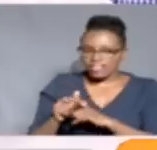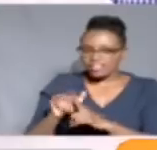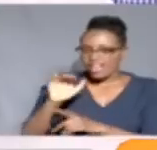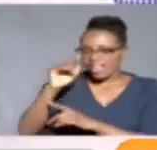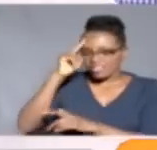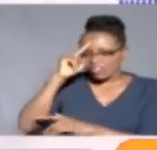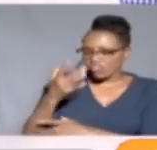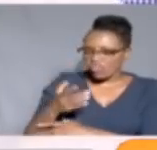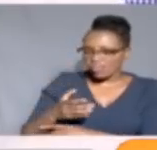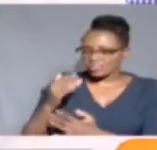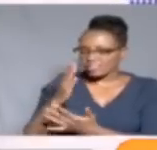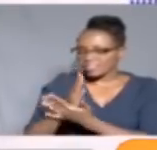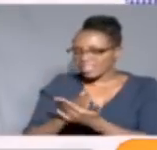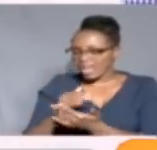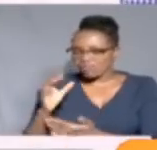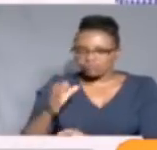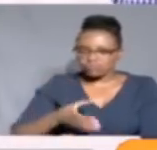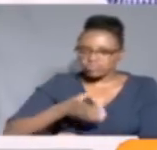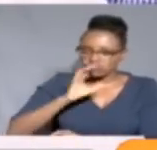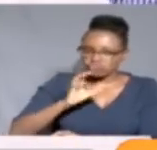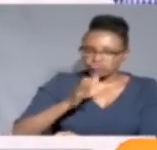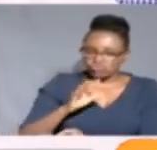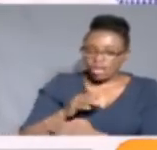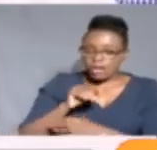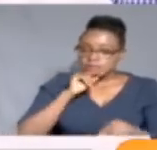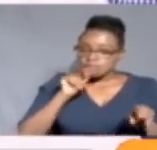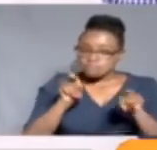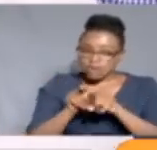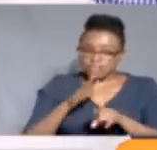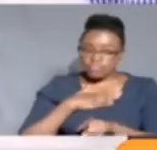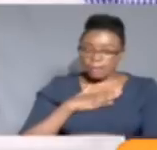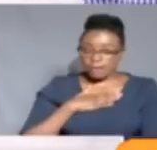vinywaji vyao pale. Yule bradhangu